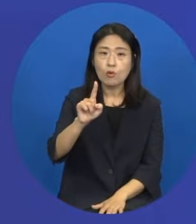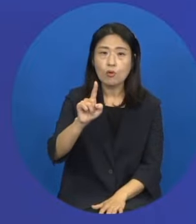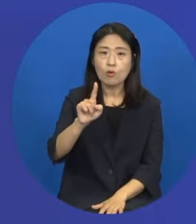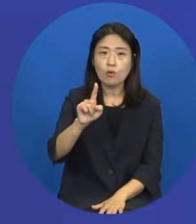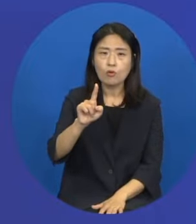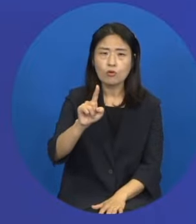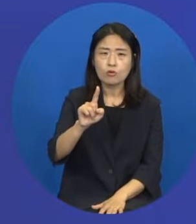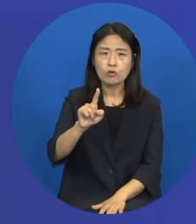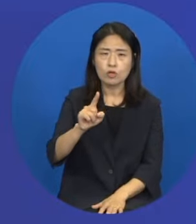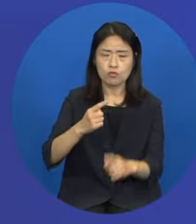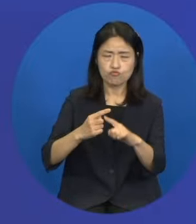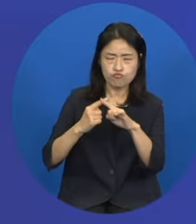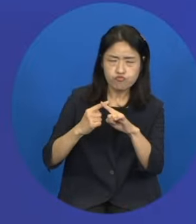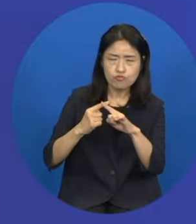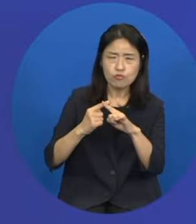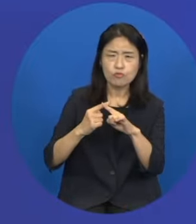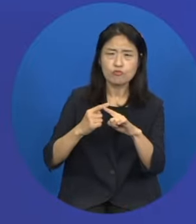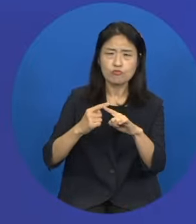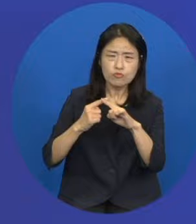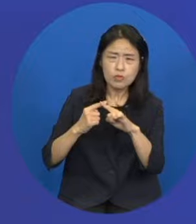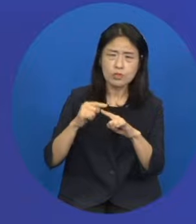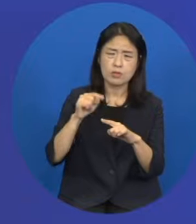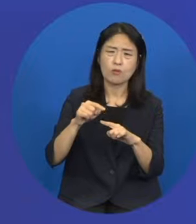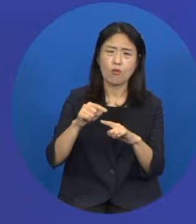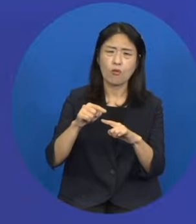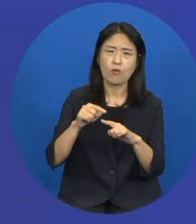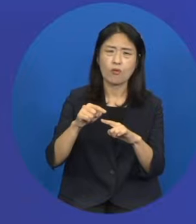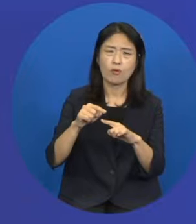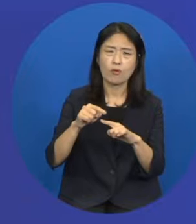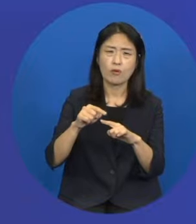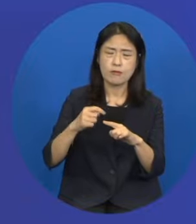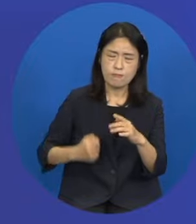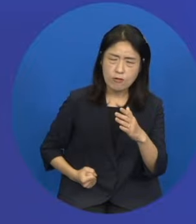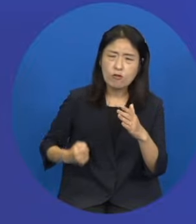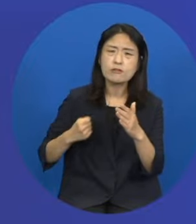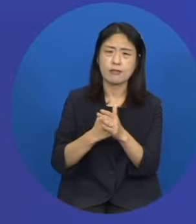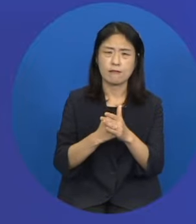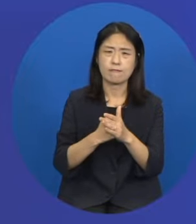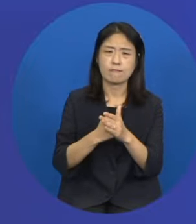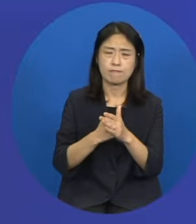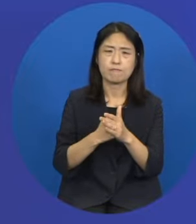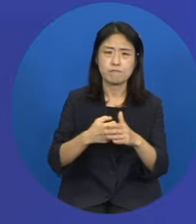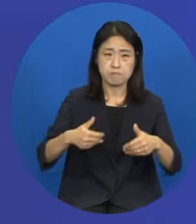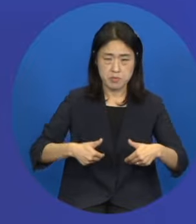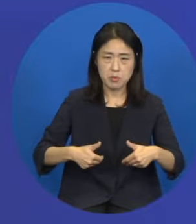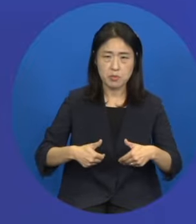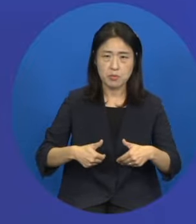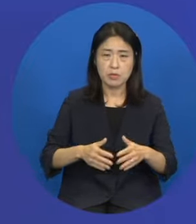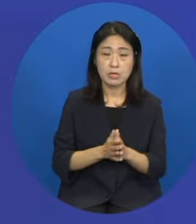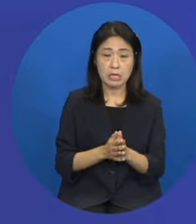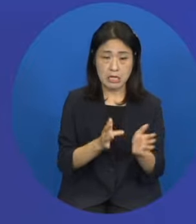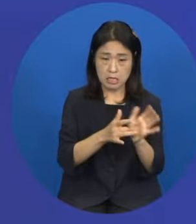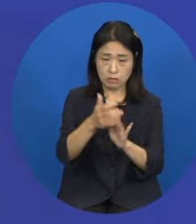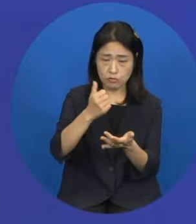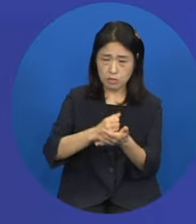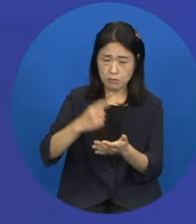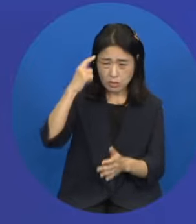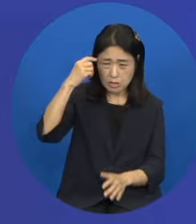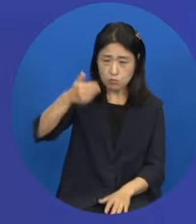것인데 과연 나를 따르기 위해 너는 십자가를 치겠느냐라고 주님은 우리에게 묻고 계시는